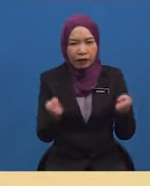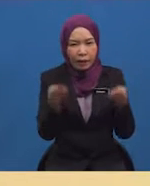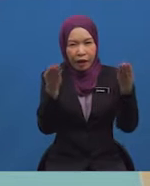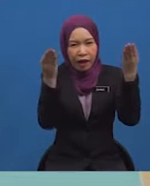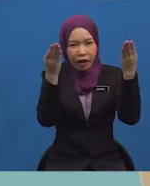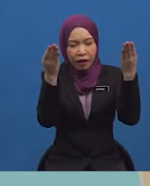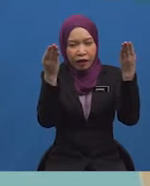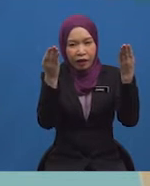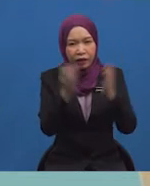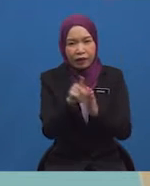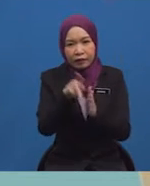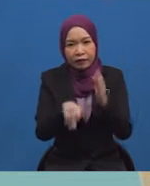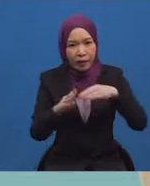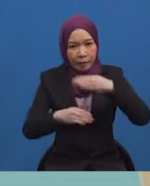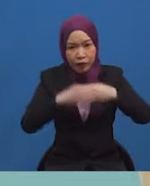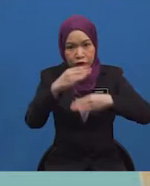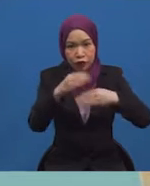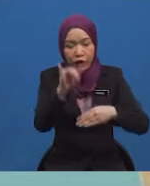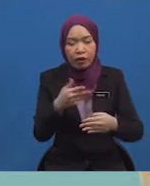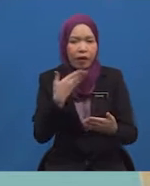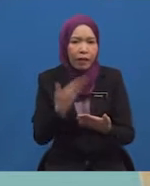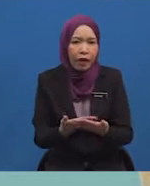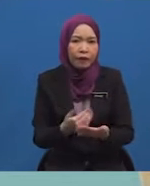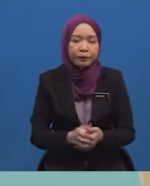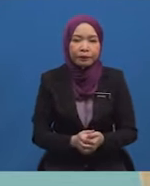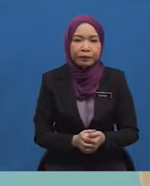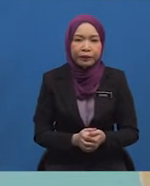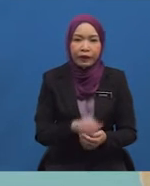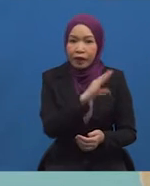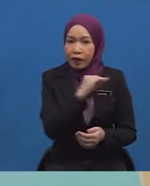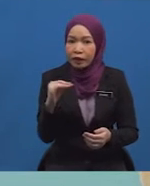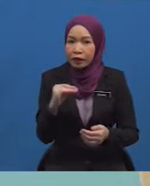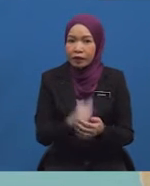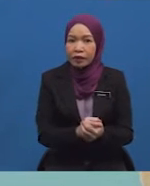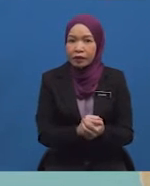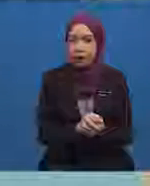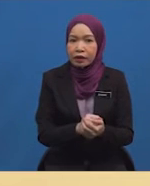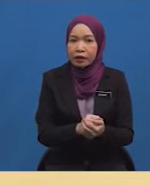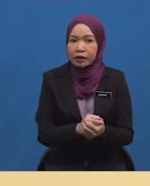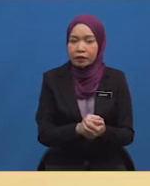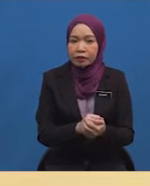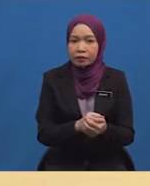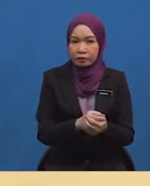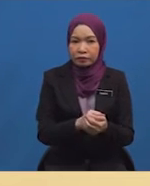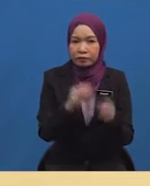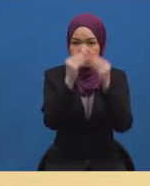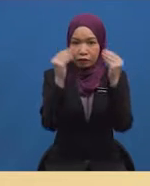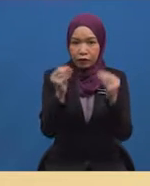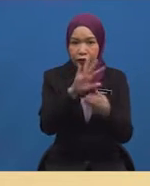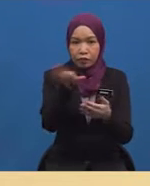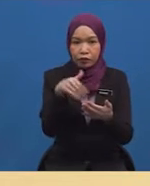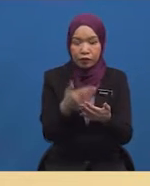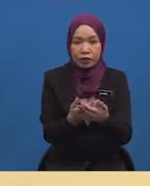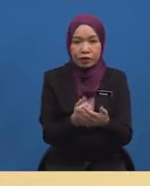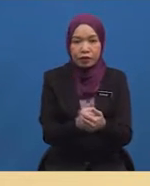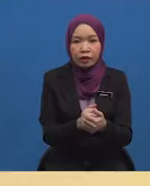pesat. Sumber alam juga tidak dapat dibangunkan kepada kapasiti sepenuhnya. Negara-negara yang